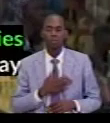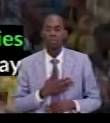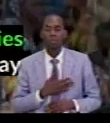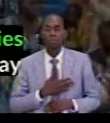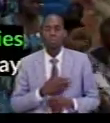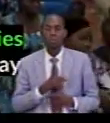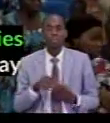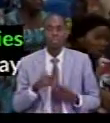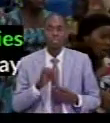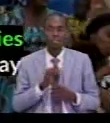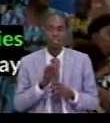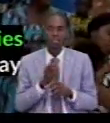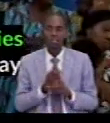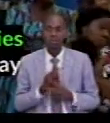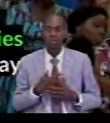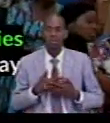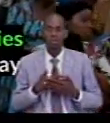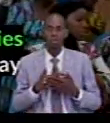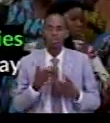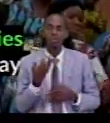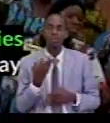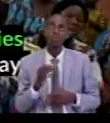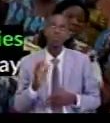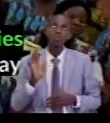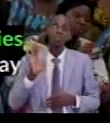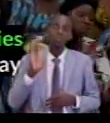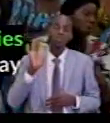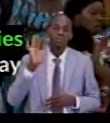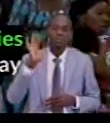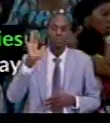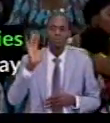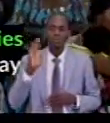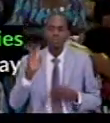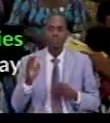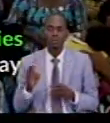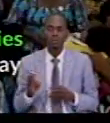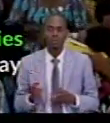Quand je reçois le souffle de tes voix,